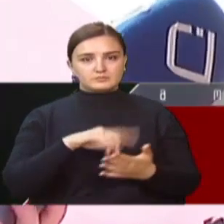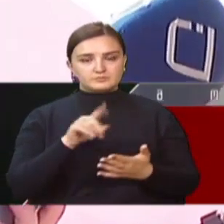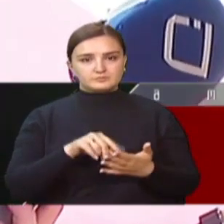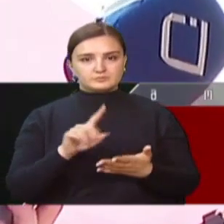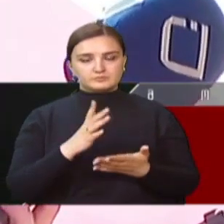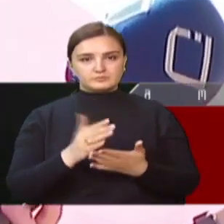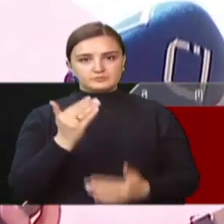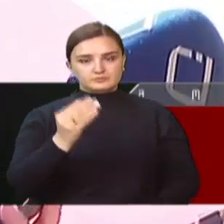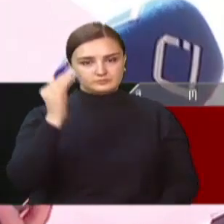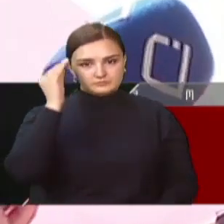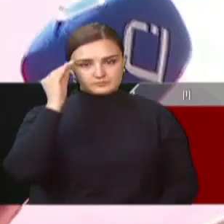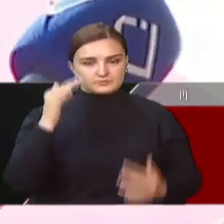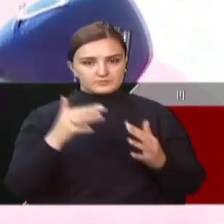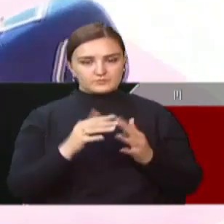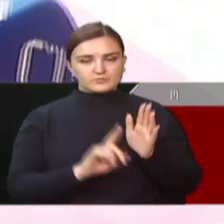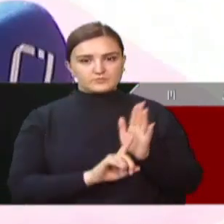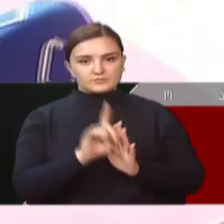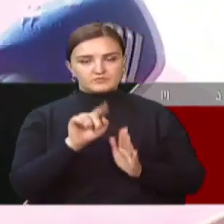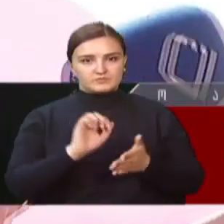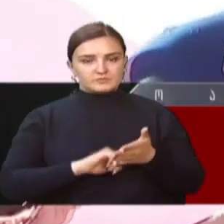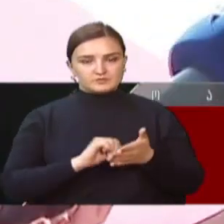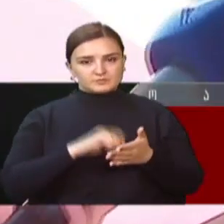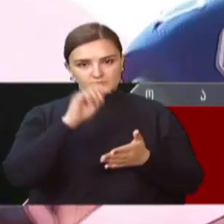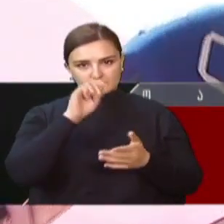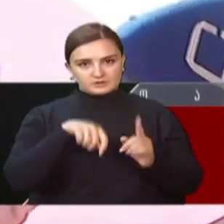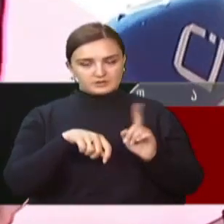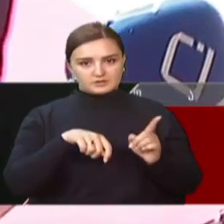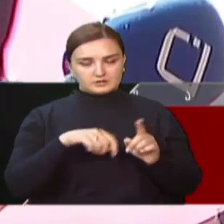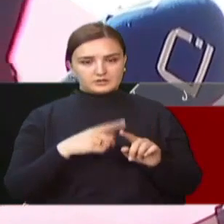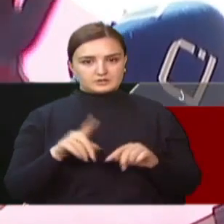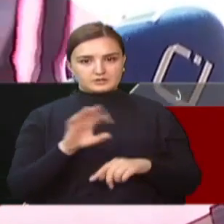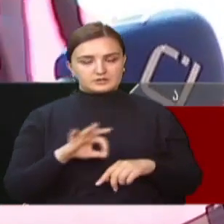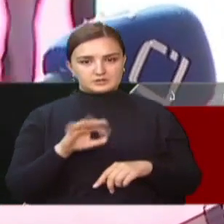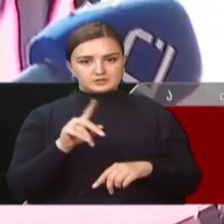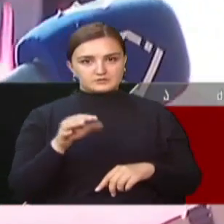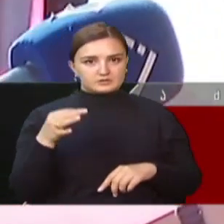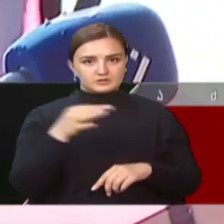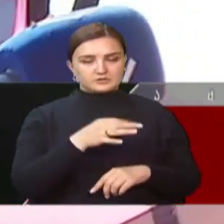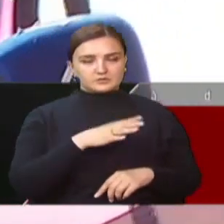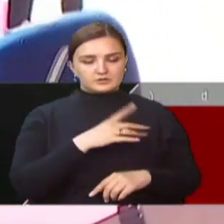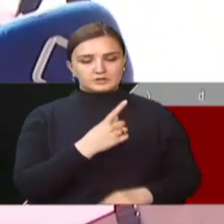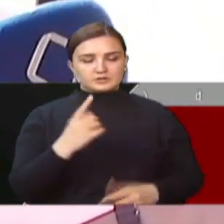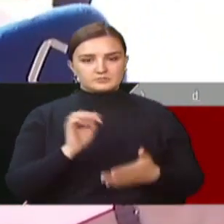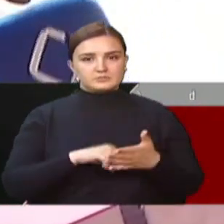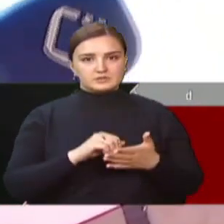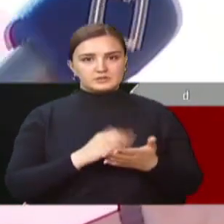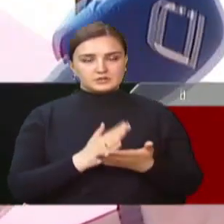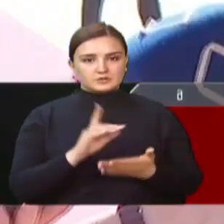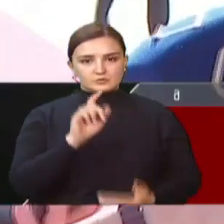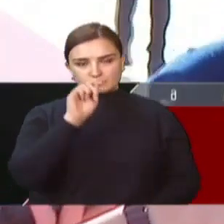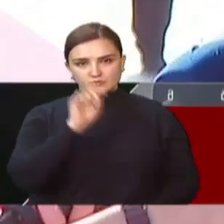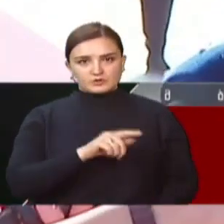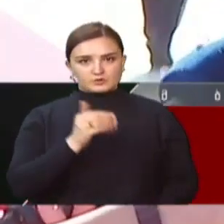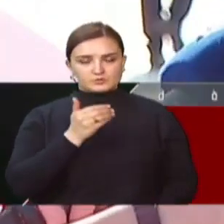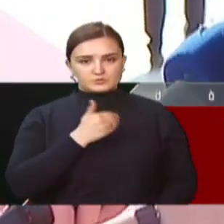არის თქვენი აზრით ომის დაწყების მიზეზი უკრაინაში რადგან თქვენ თქვით რომ ერთ-ერთი მიზეზი არის ის რომ უკრაინა